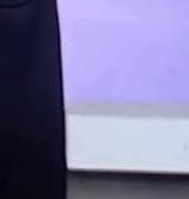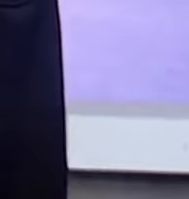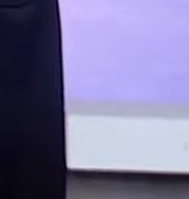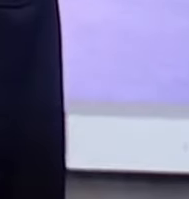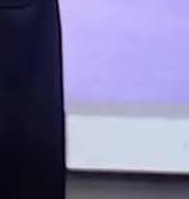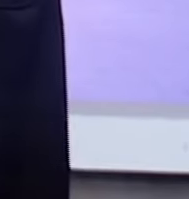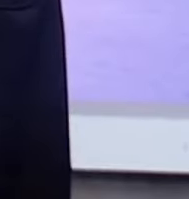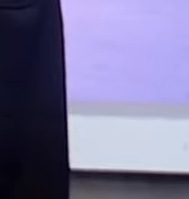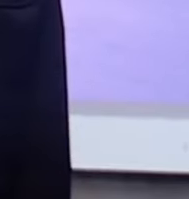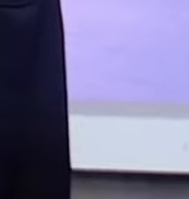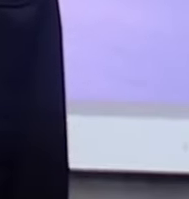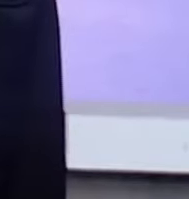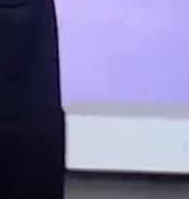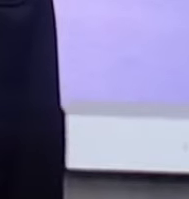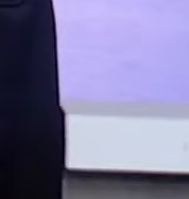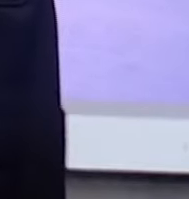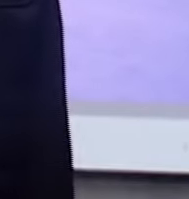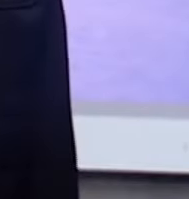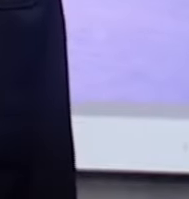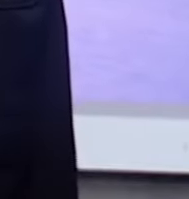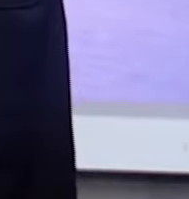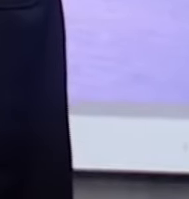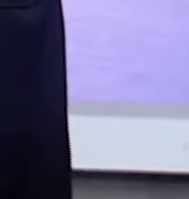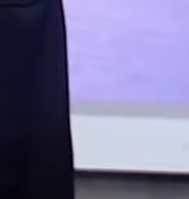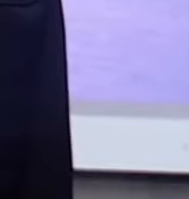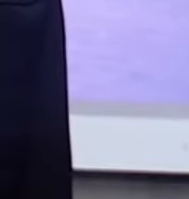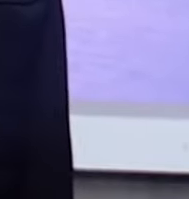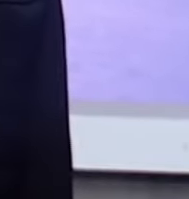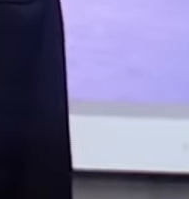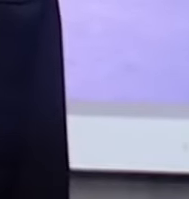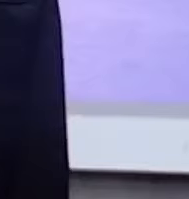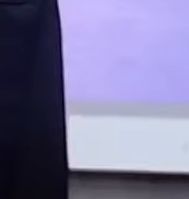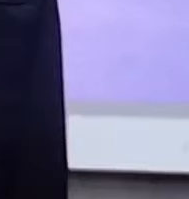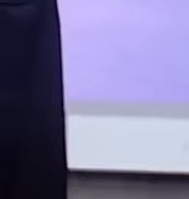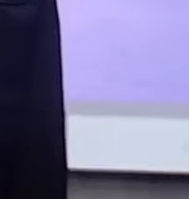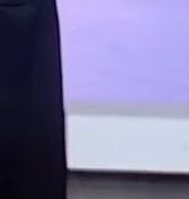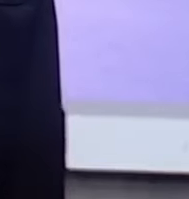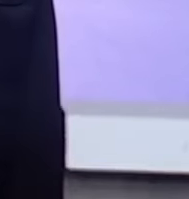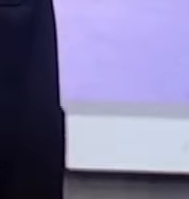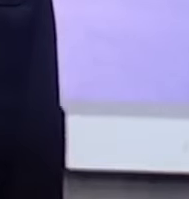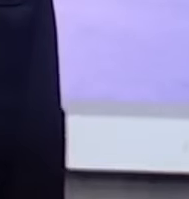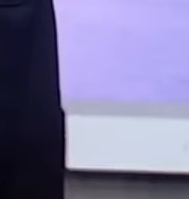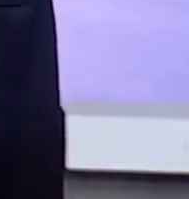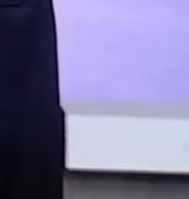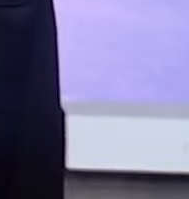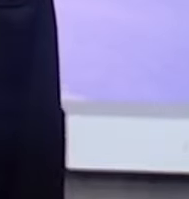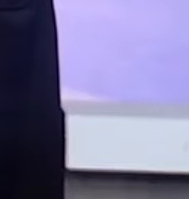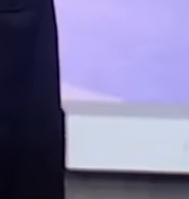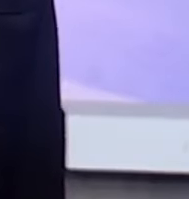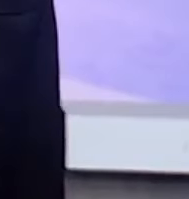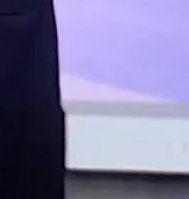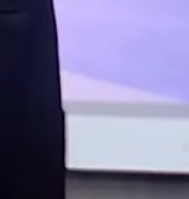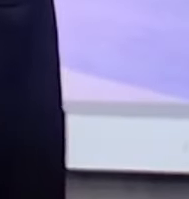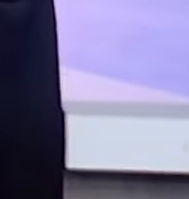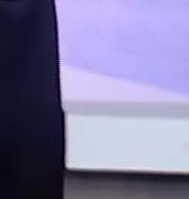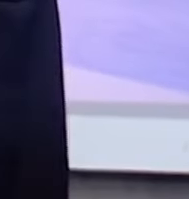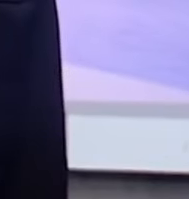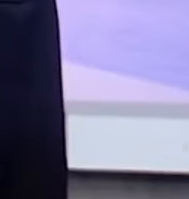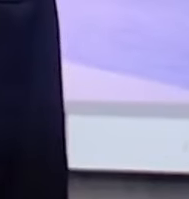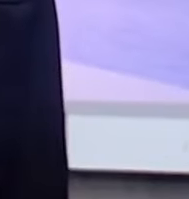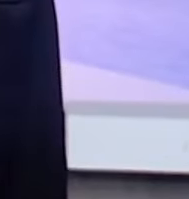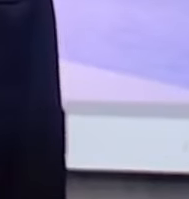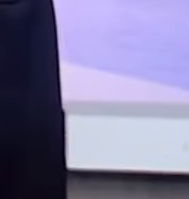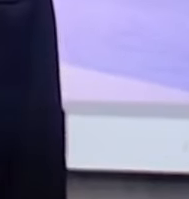Mga kapuso, sama-sama tayong maging saksi. Mag-subscribe sa GMA Integrated News sa YouTube at para sa mga kapuso abroad,